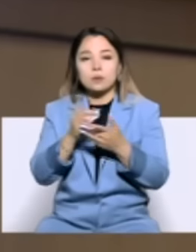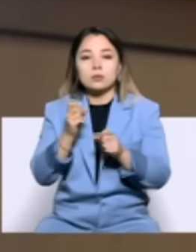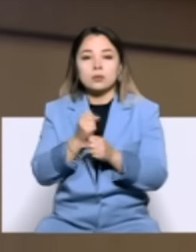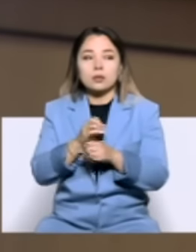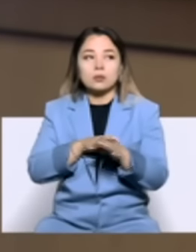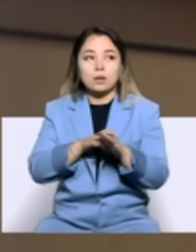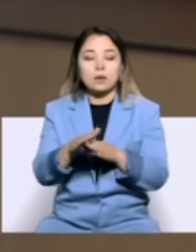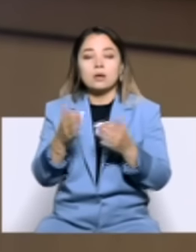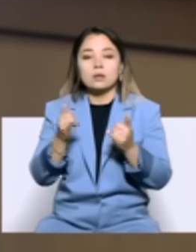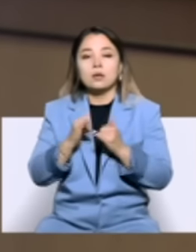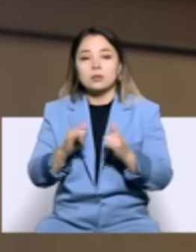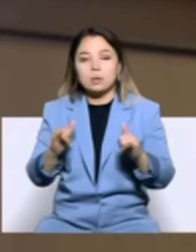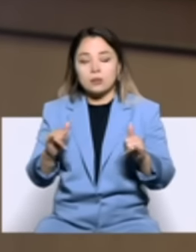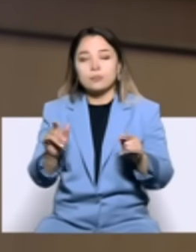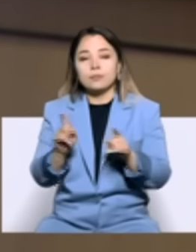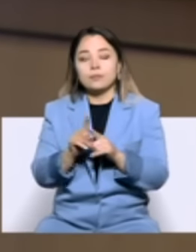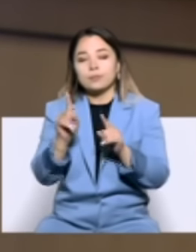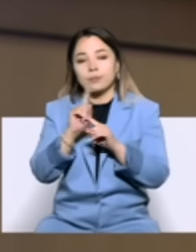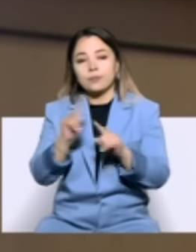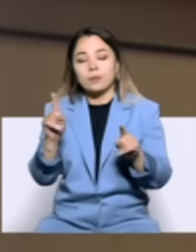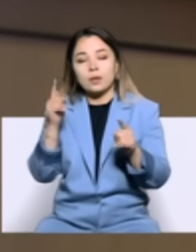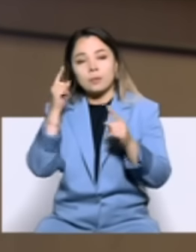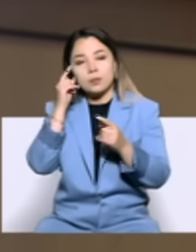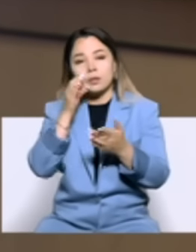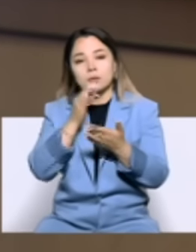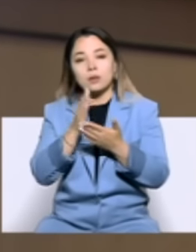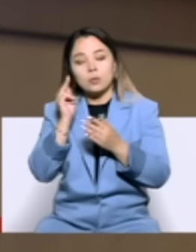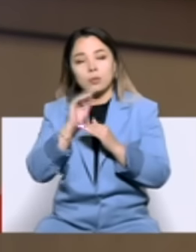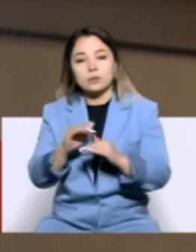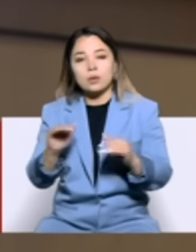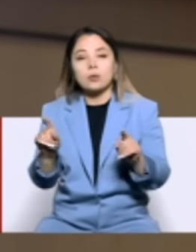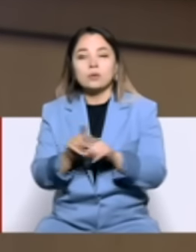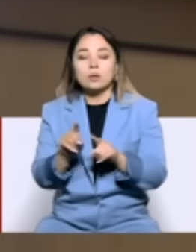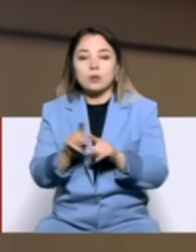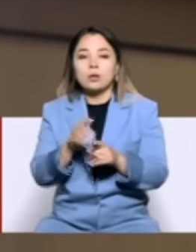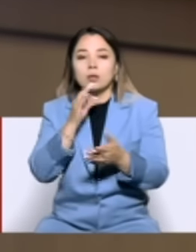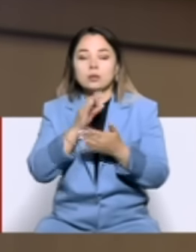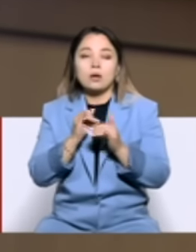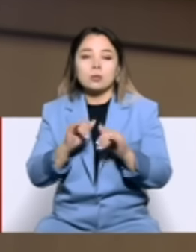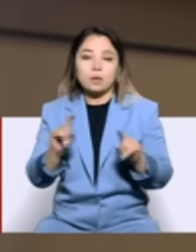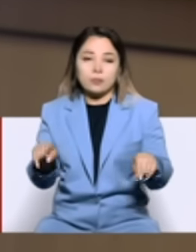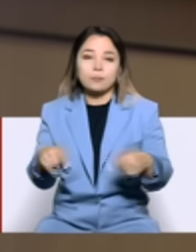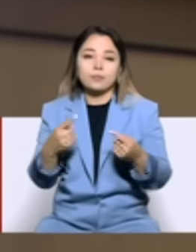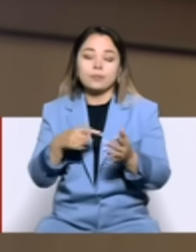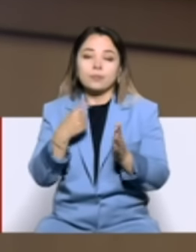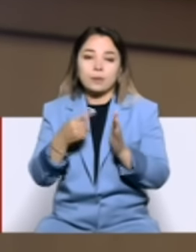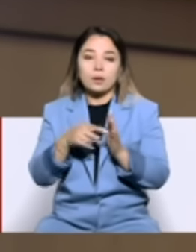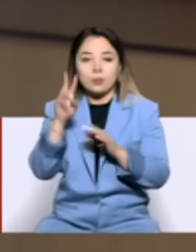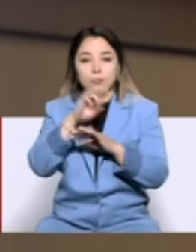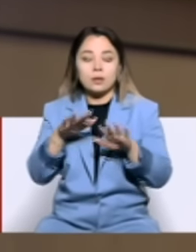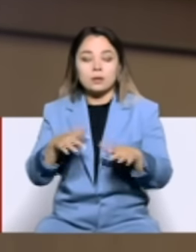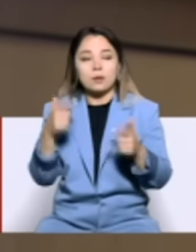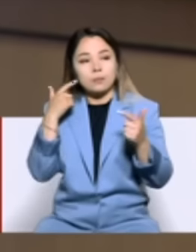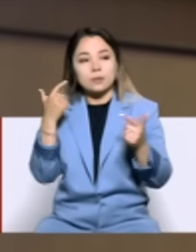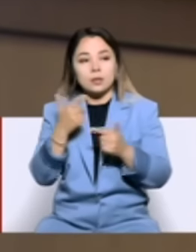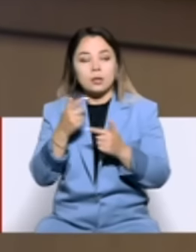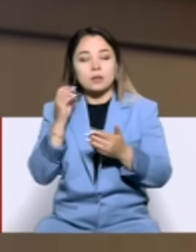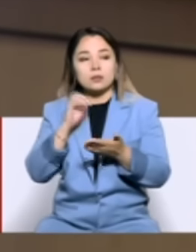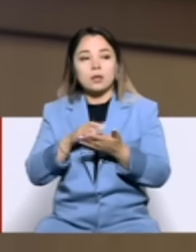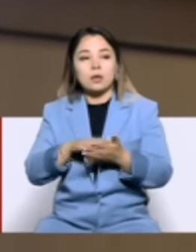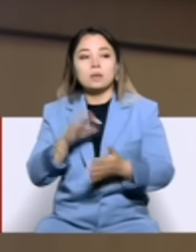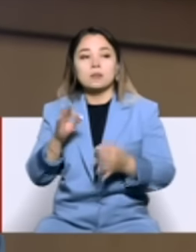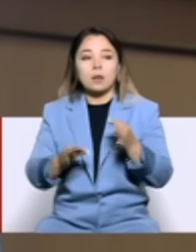керек. Сейчас развитие креативного мышления. Оқушылардың креативті ойлауын дамыту мәселесі мемлекеттік білім беру